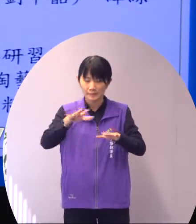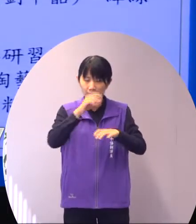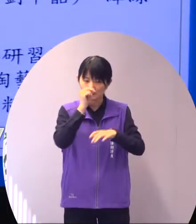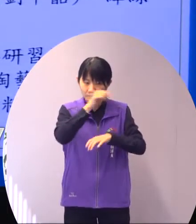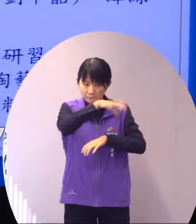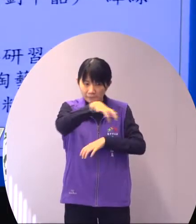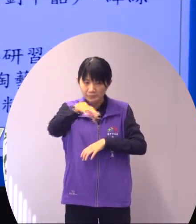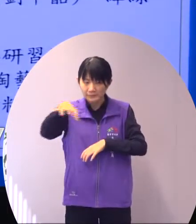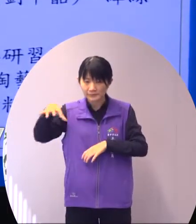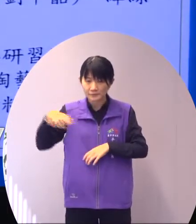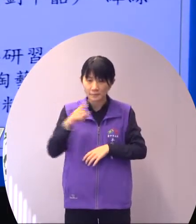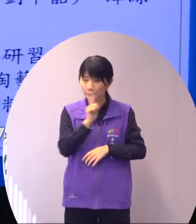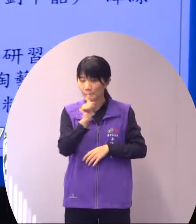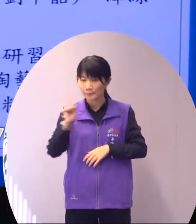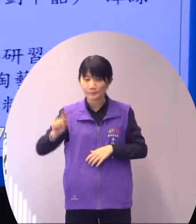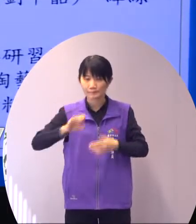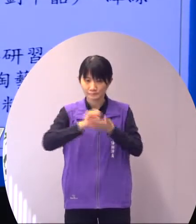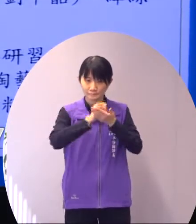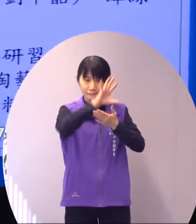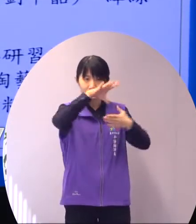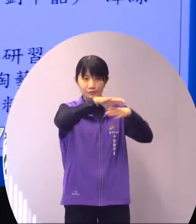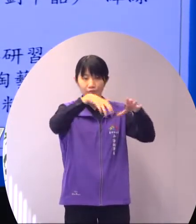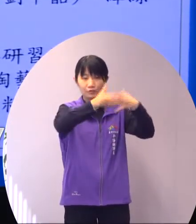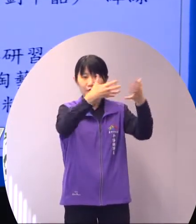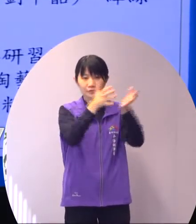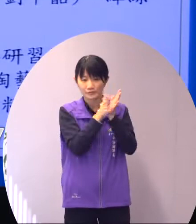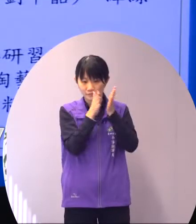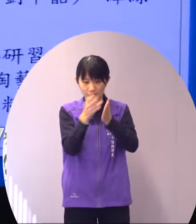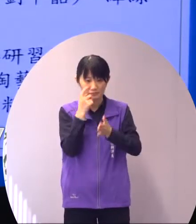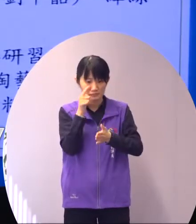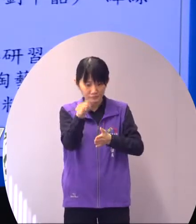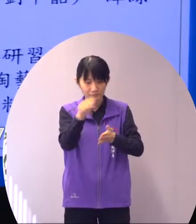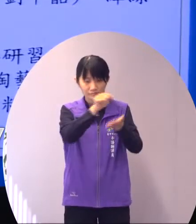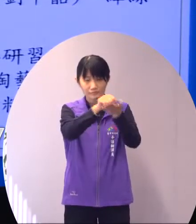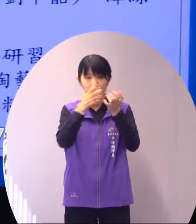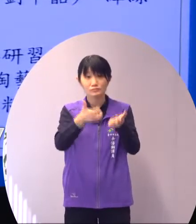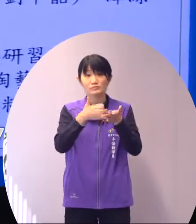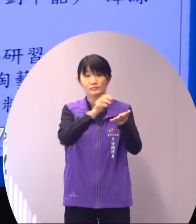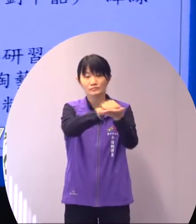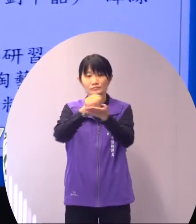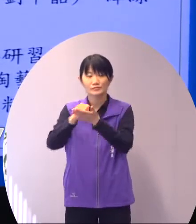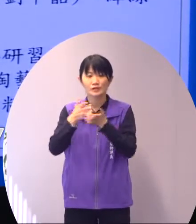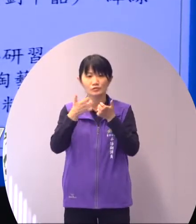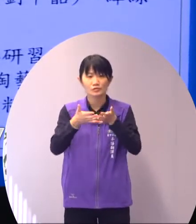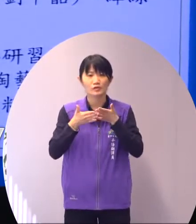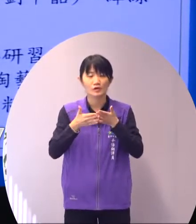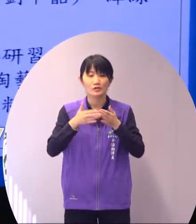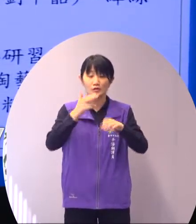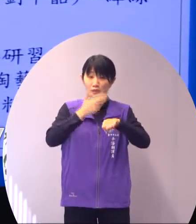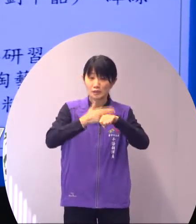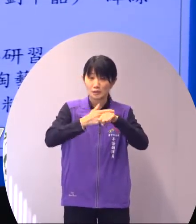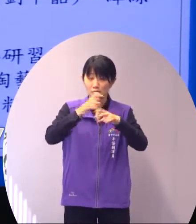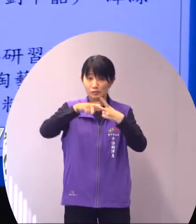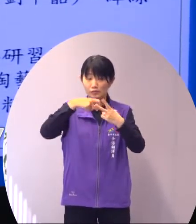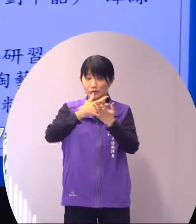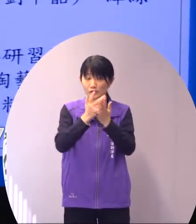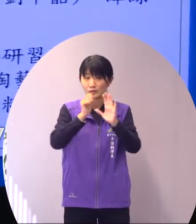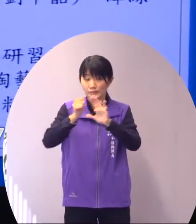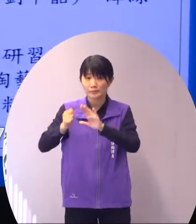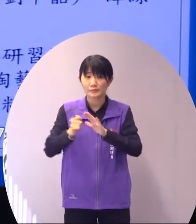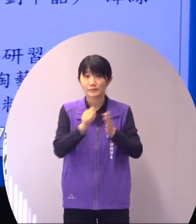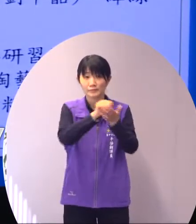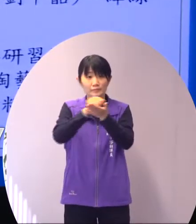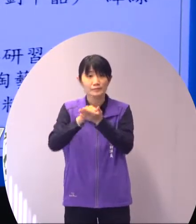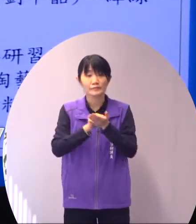项目，提报文化部登录为重要传统表演艺术跟重要传统工艺。另外目前本市获得中